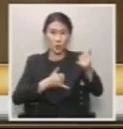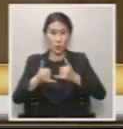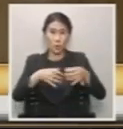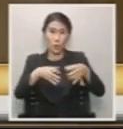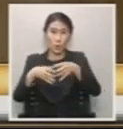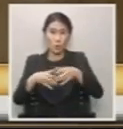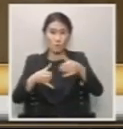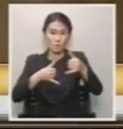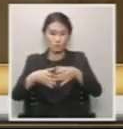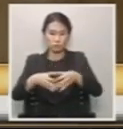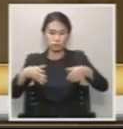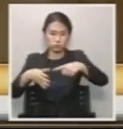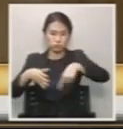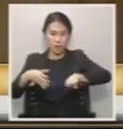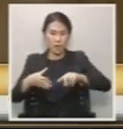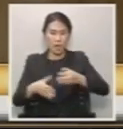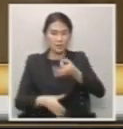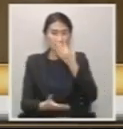สนับสนุนอยู่